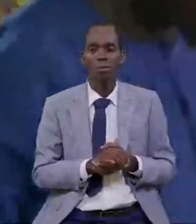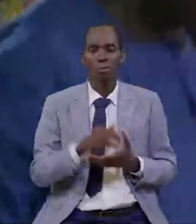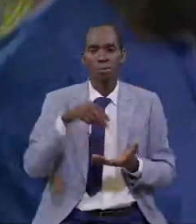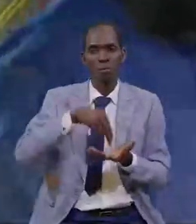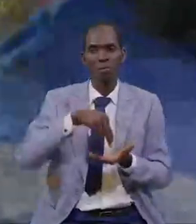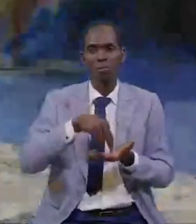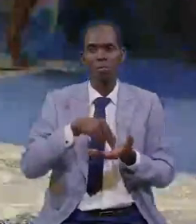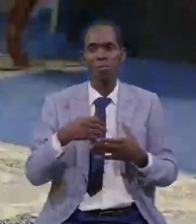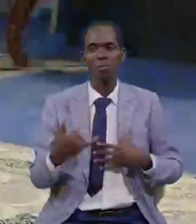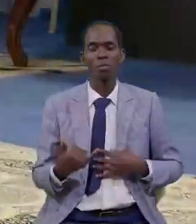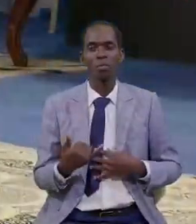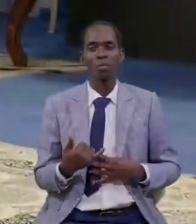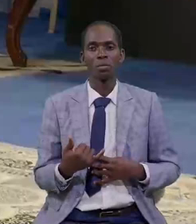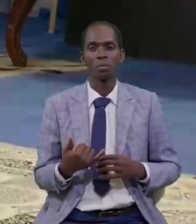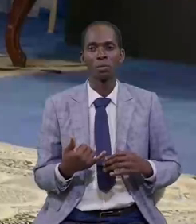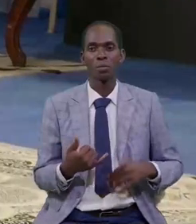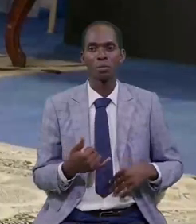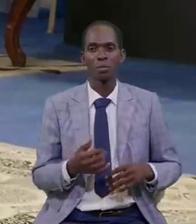ten debout maintenant levons-nous